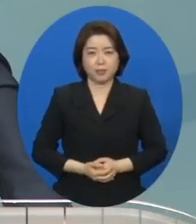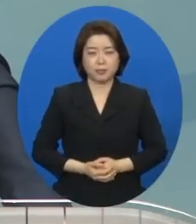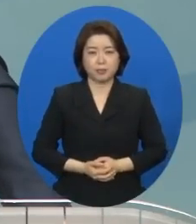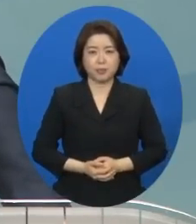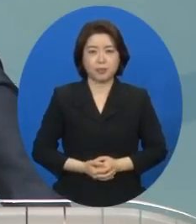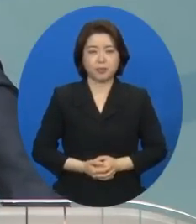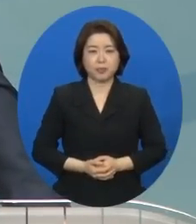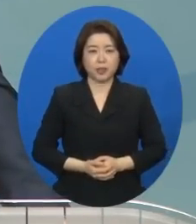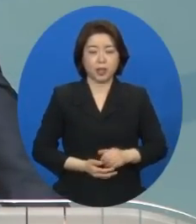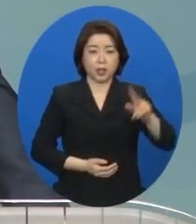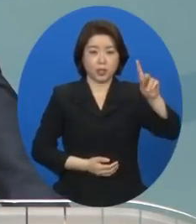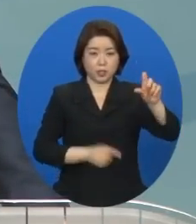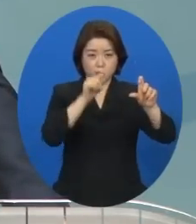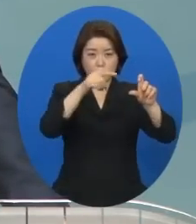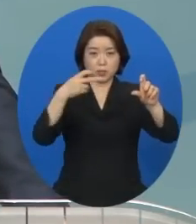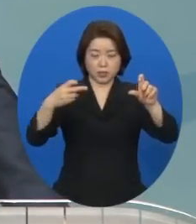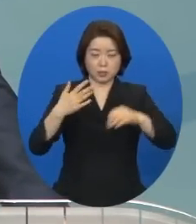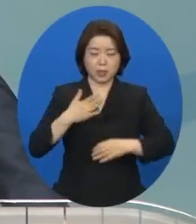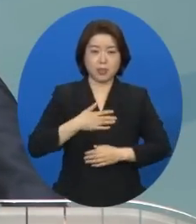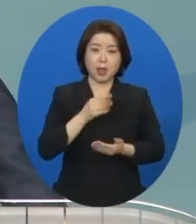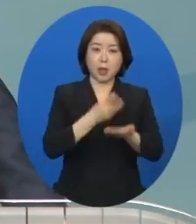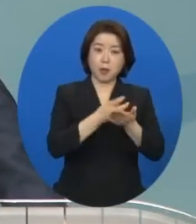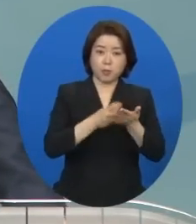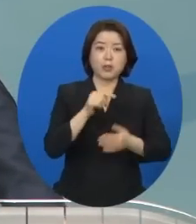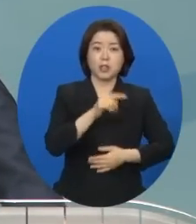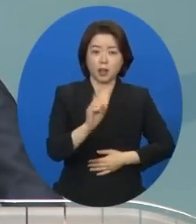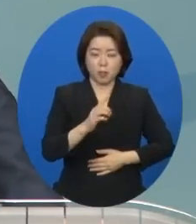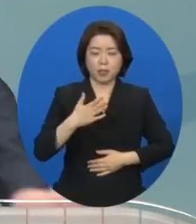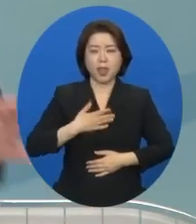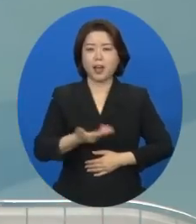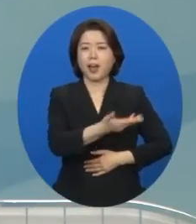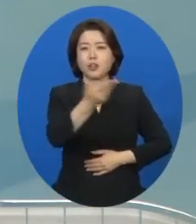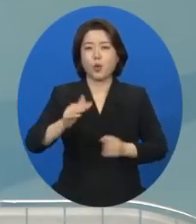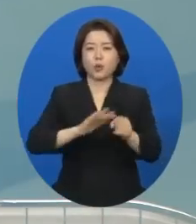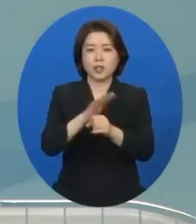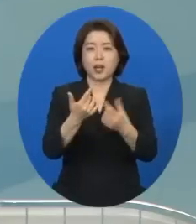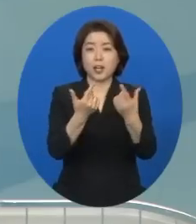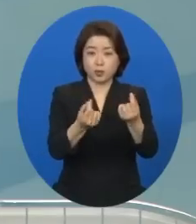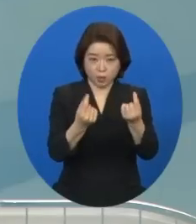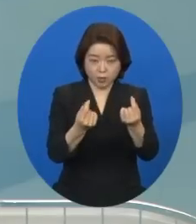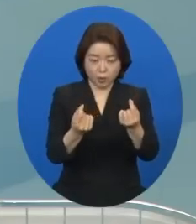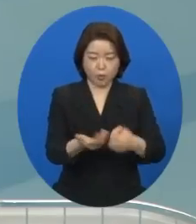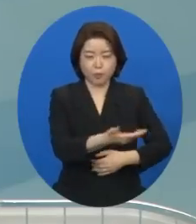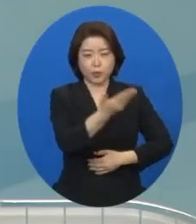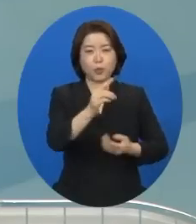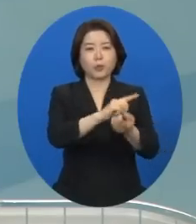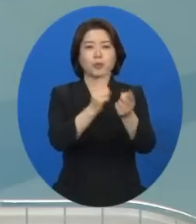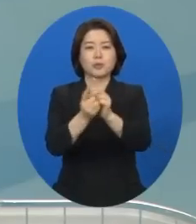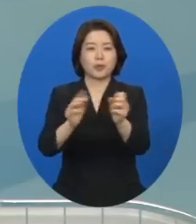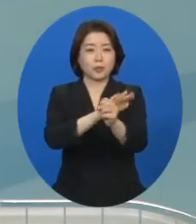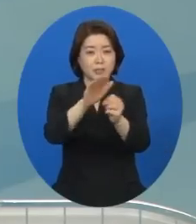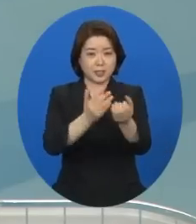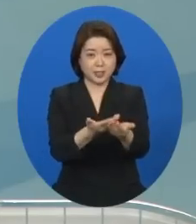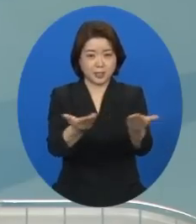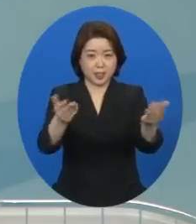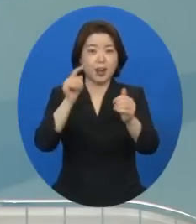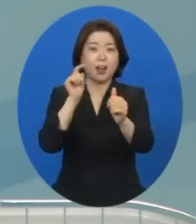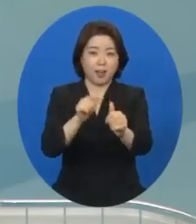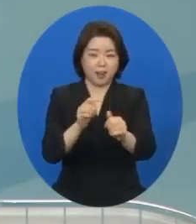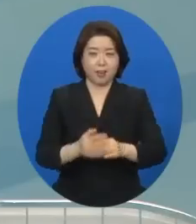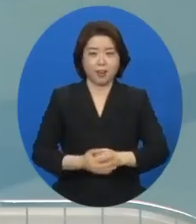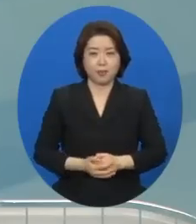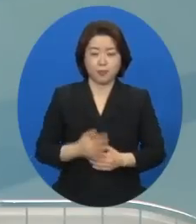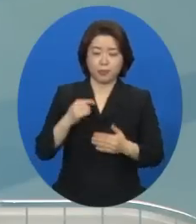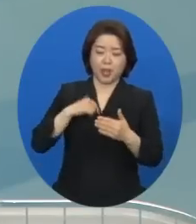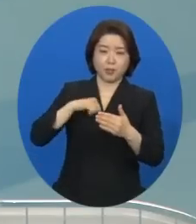12절에 내 계명은 이것이다. 내가 너희를 사랑한 것과 같이 너희도 서로 사랑하여라. 우리 속에